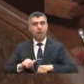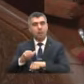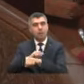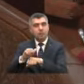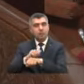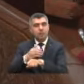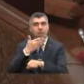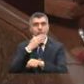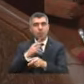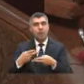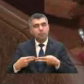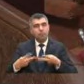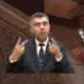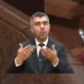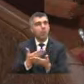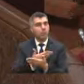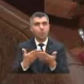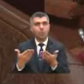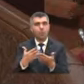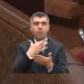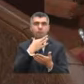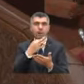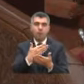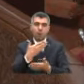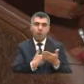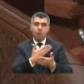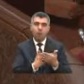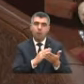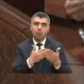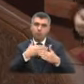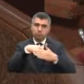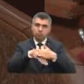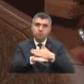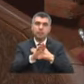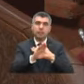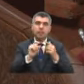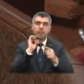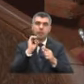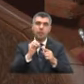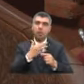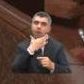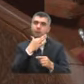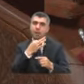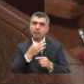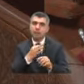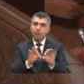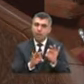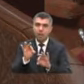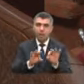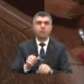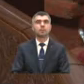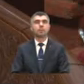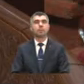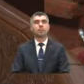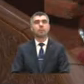لله أيضا هذا واحد المنتوج مهم جدا بالنسبة للمغاربة في علاقتهم بتبسيط المساطر، بالإضافة